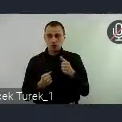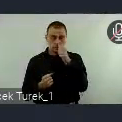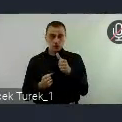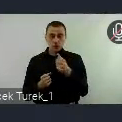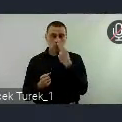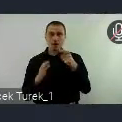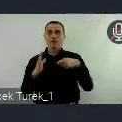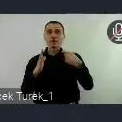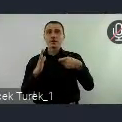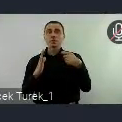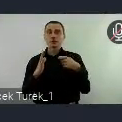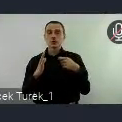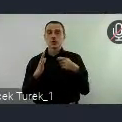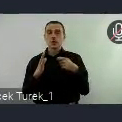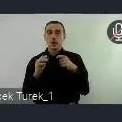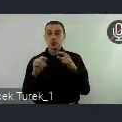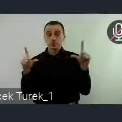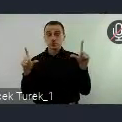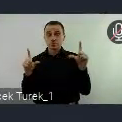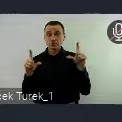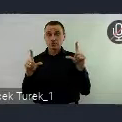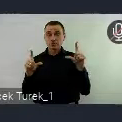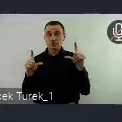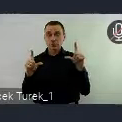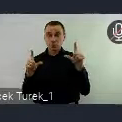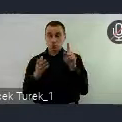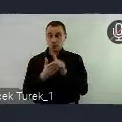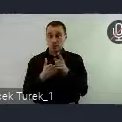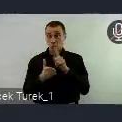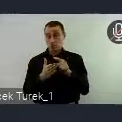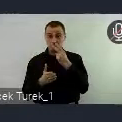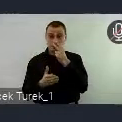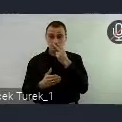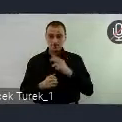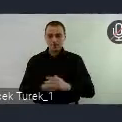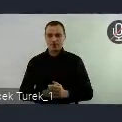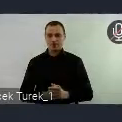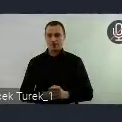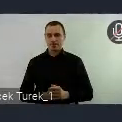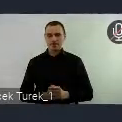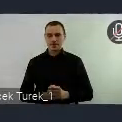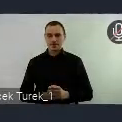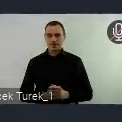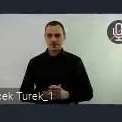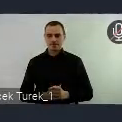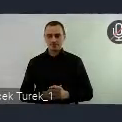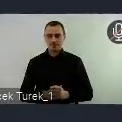a on się nie odpali Ciekawe czy ja wam pokażę ten filmik Zaraz zobaczymy